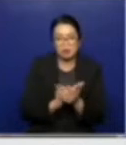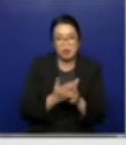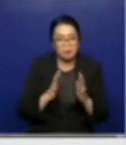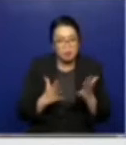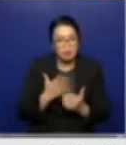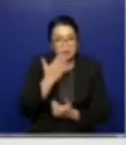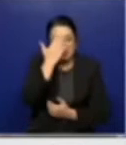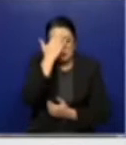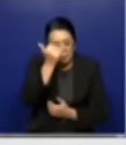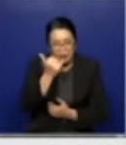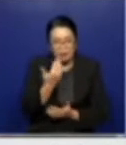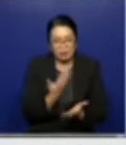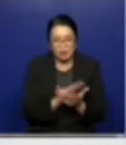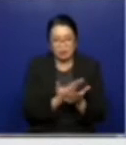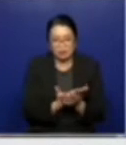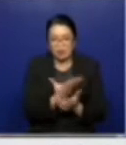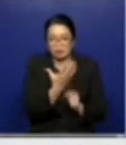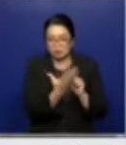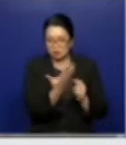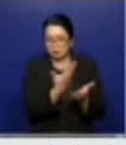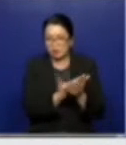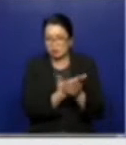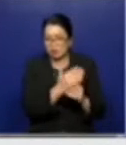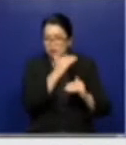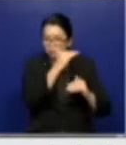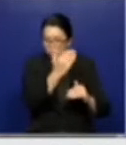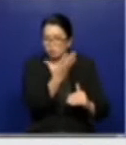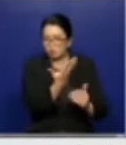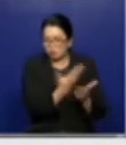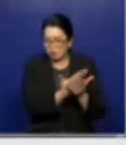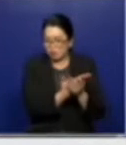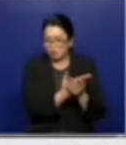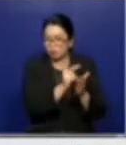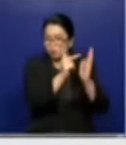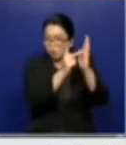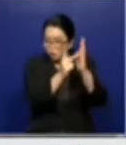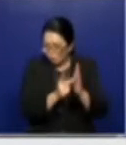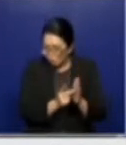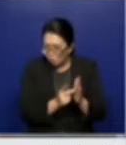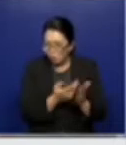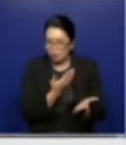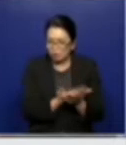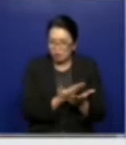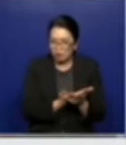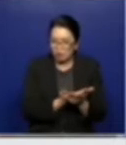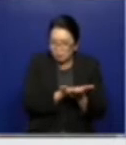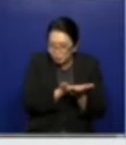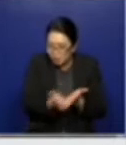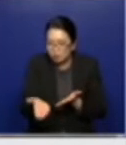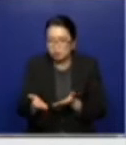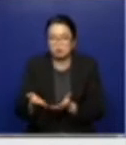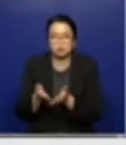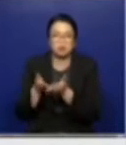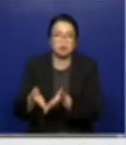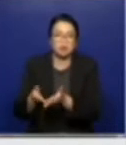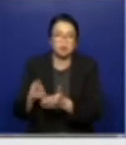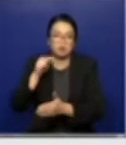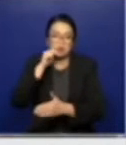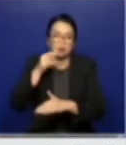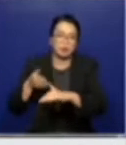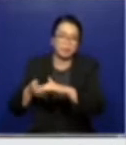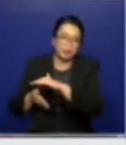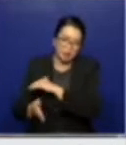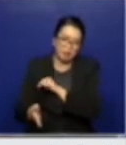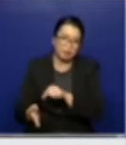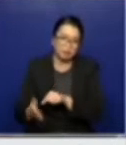ลจึงจะเอาเงินที่มีอยู่อย่างจำกัดและต้องไปกู้มาไปซื้อเรือดำน้ำทำ